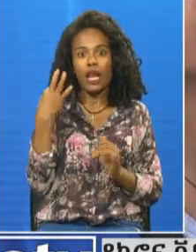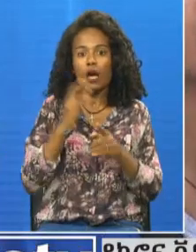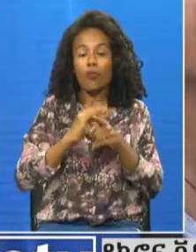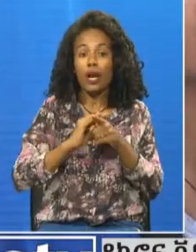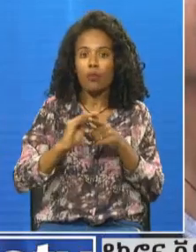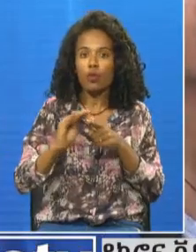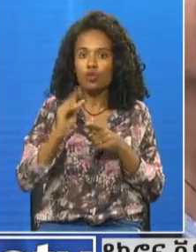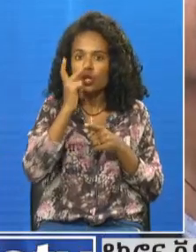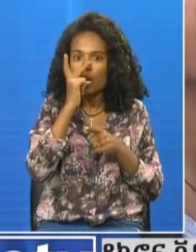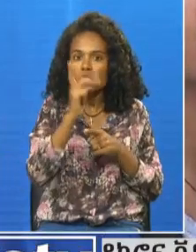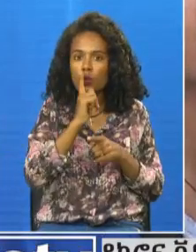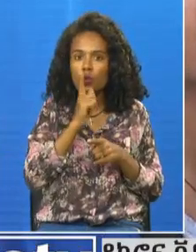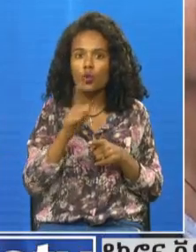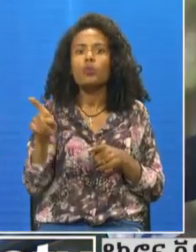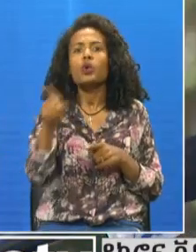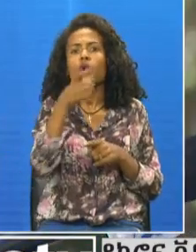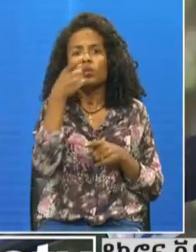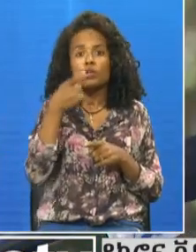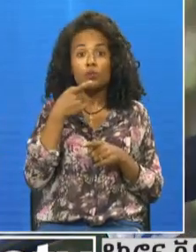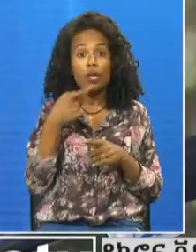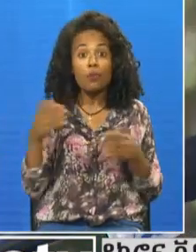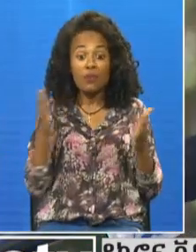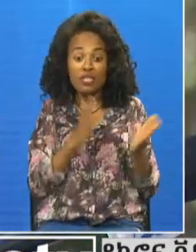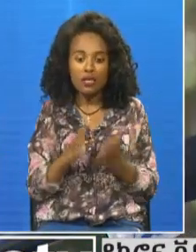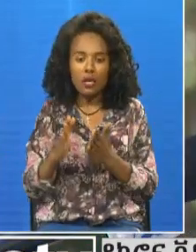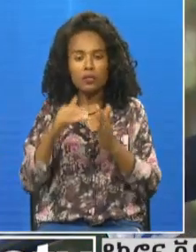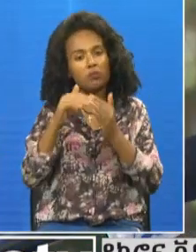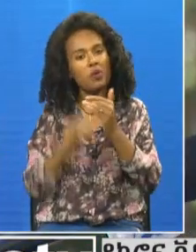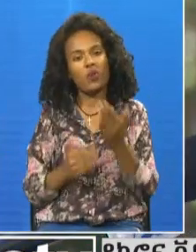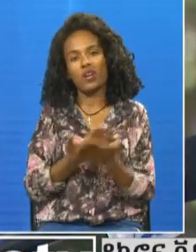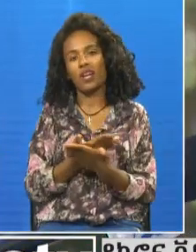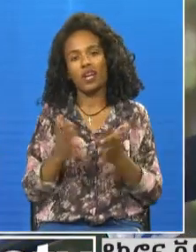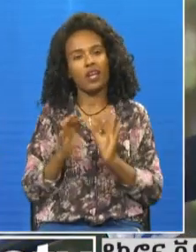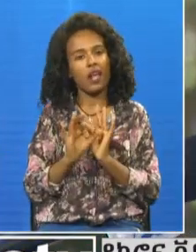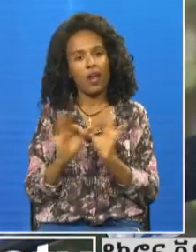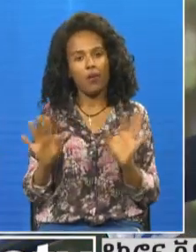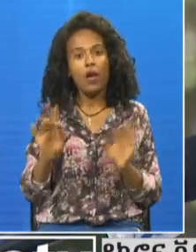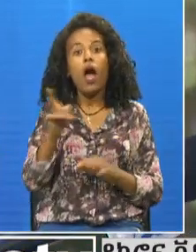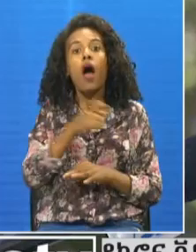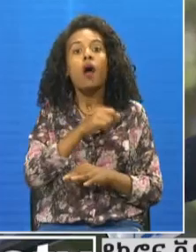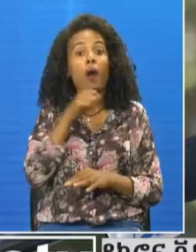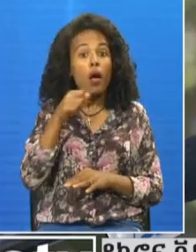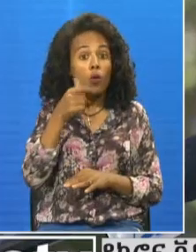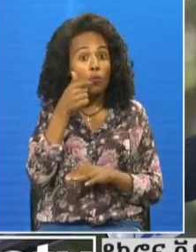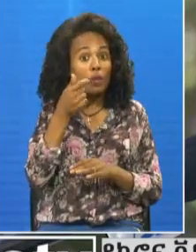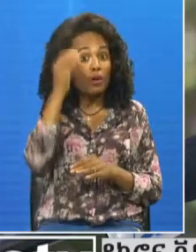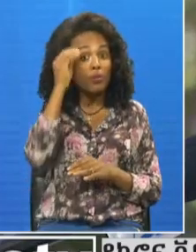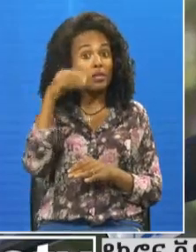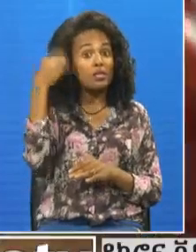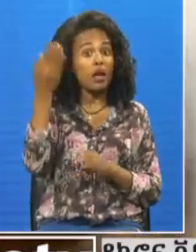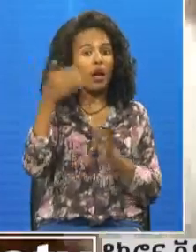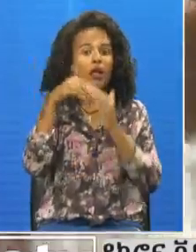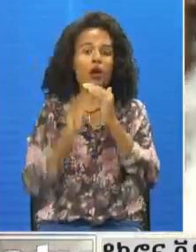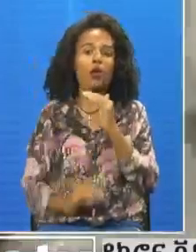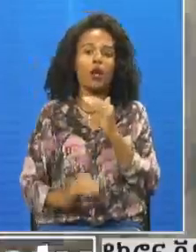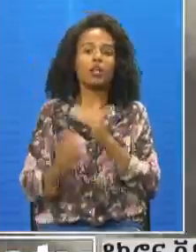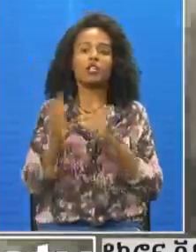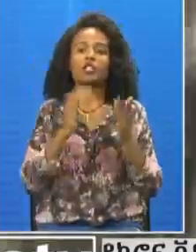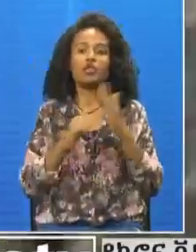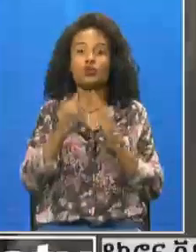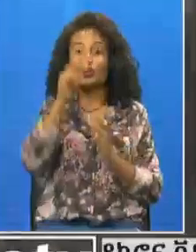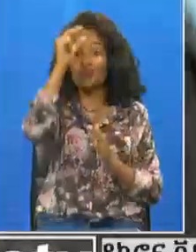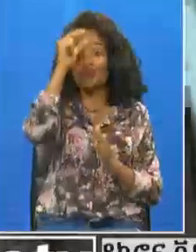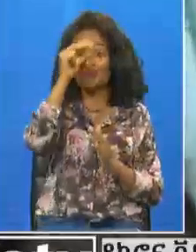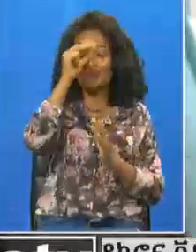ተጀምሯል። የቅኝት ስራውም በአዲስ አበባ ከተማ እንደዚሁም ደግሞ በተለያዩ ክልሎች እንዲስፋፋ መደረጉን ነው